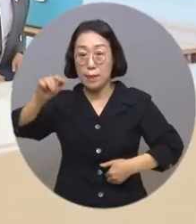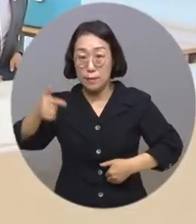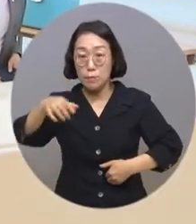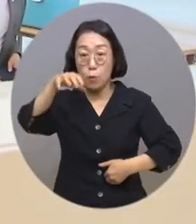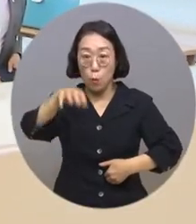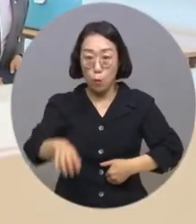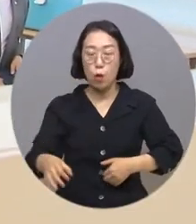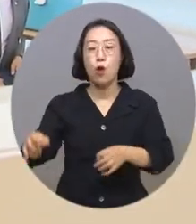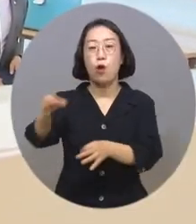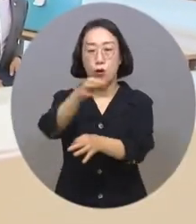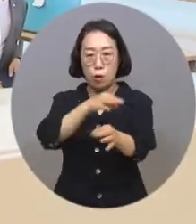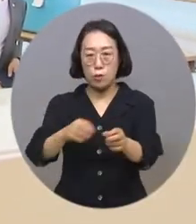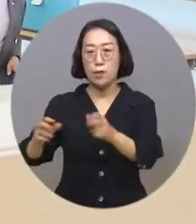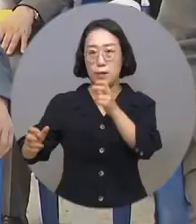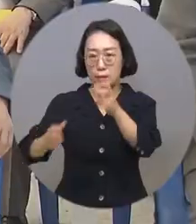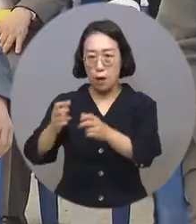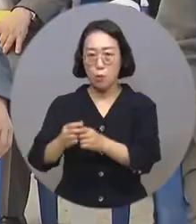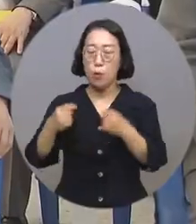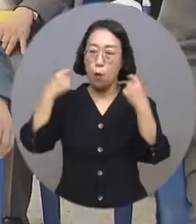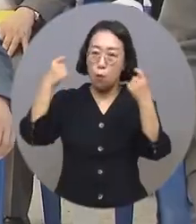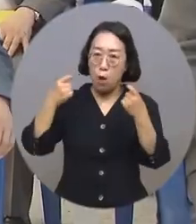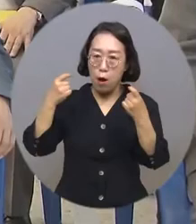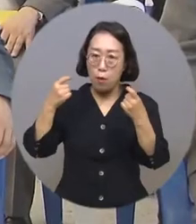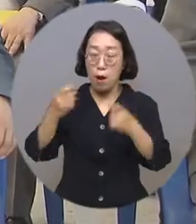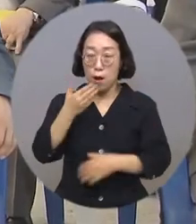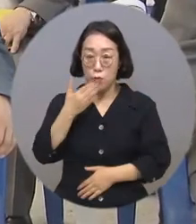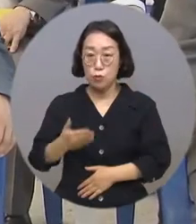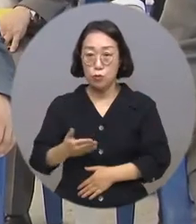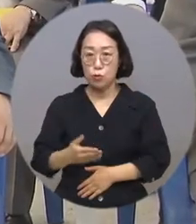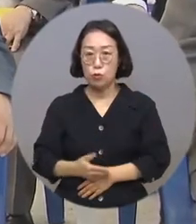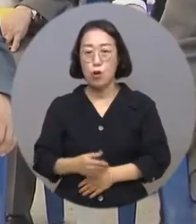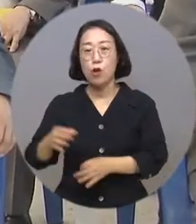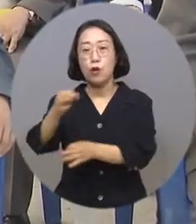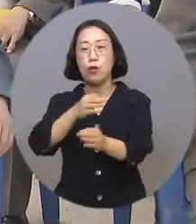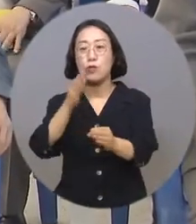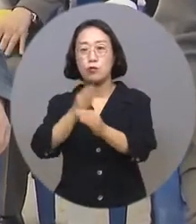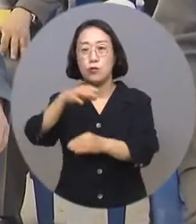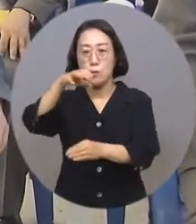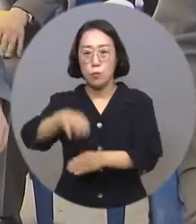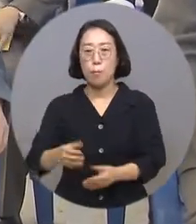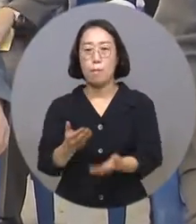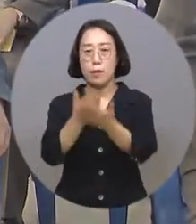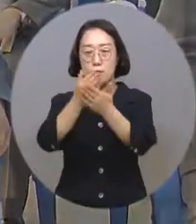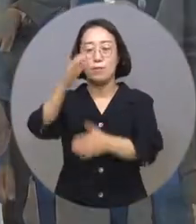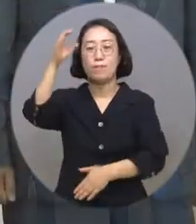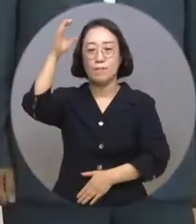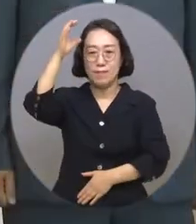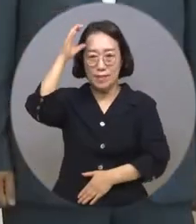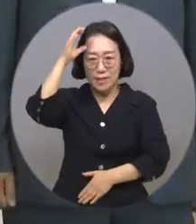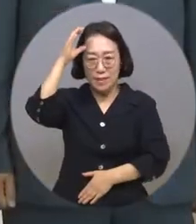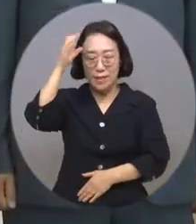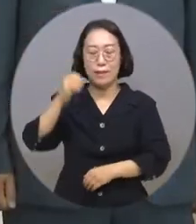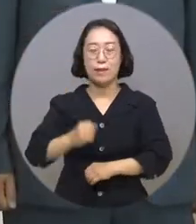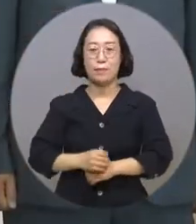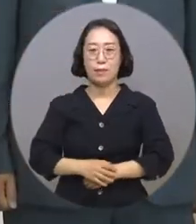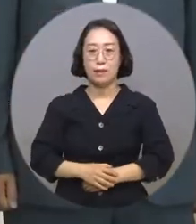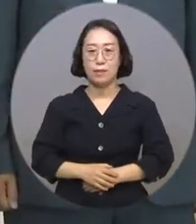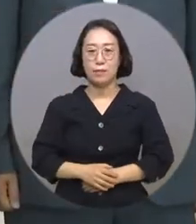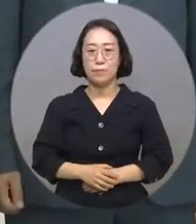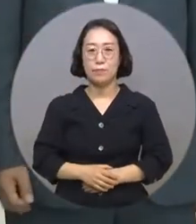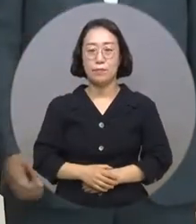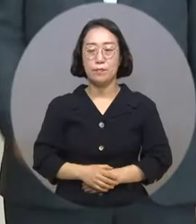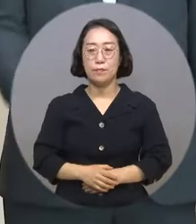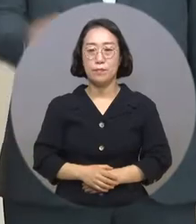사업, 관광을 아우르는 동부가 최대 경제중심지로 발전되길 기대합니다. 복지TV